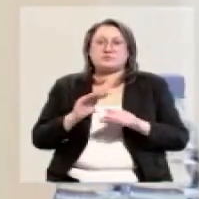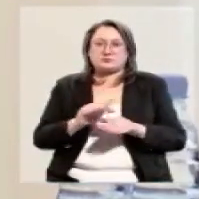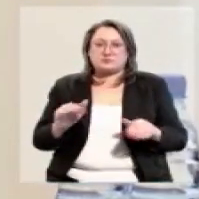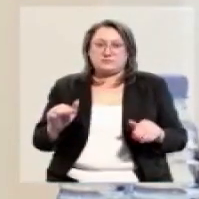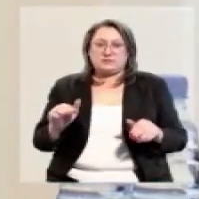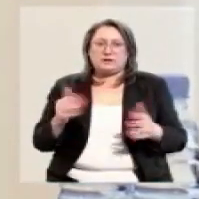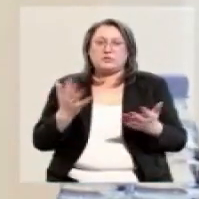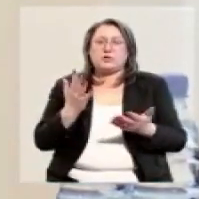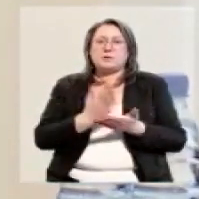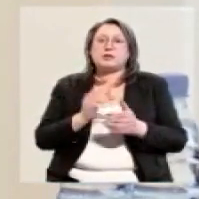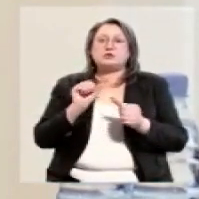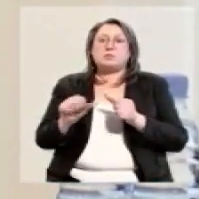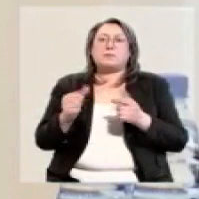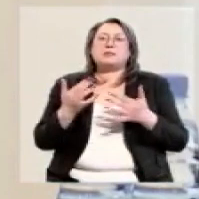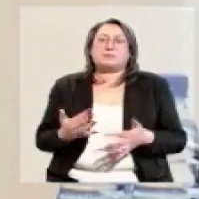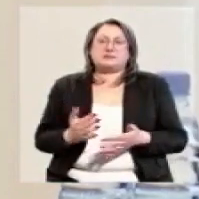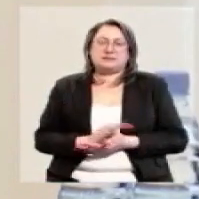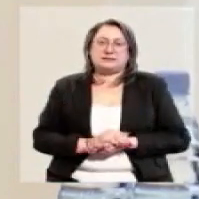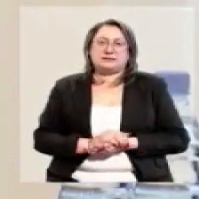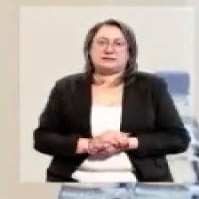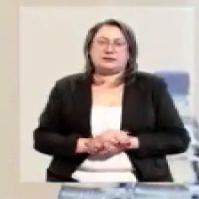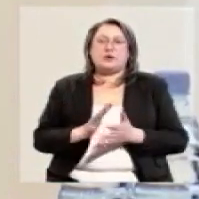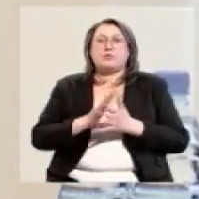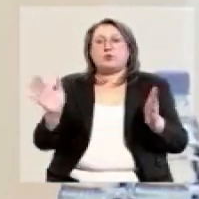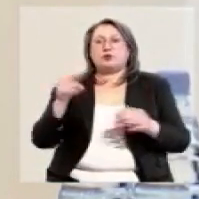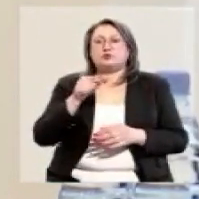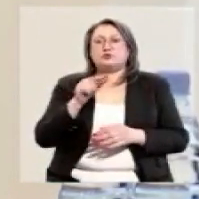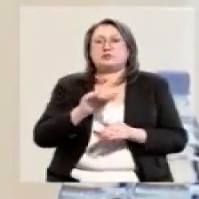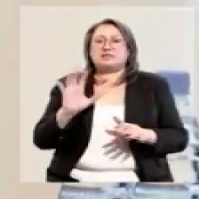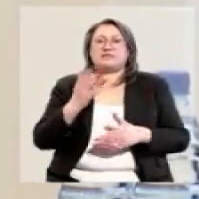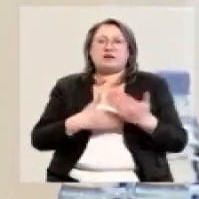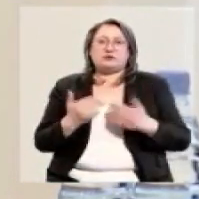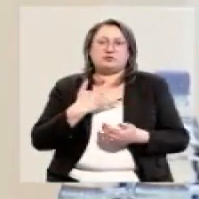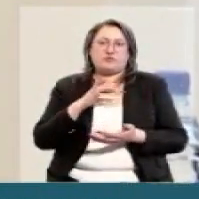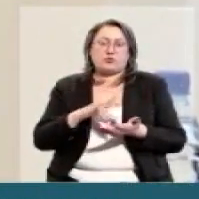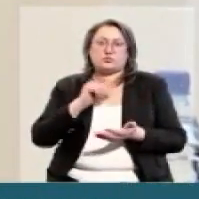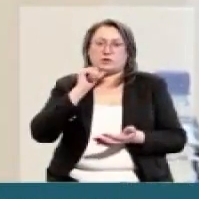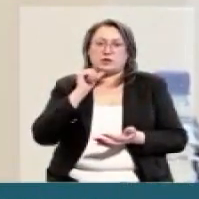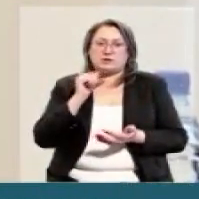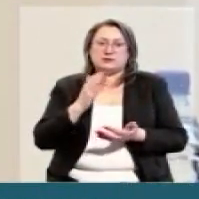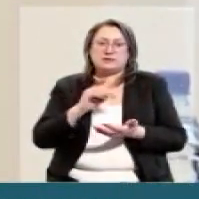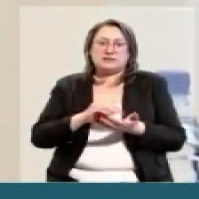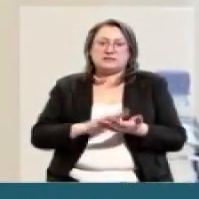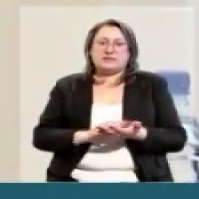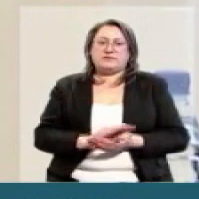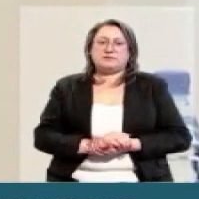детей, которые имеют особые потребности? Более 1000 детей с инвалидностью у нас в городе Кустанай